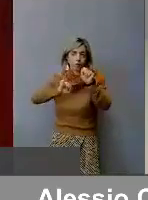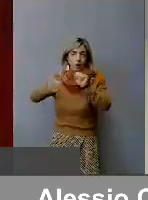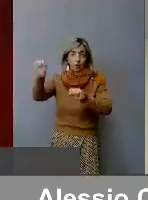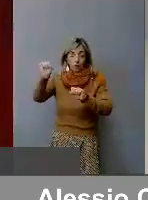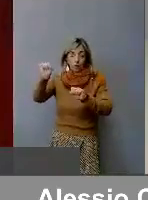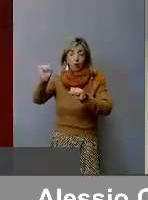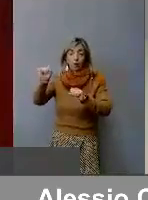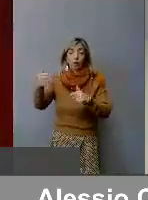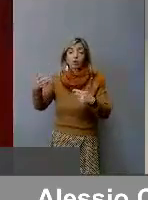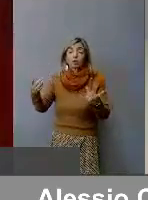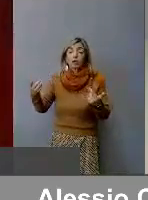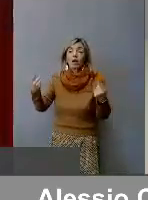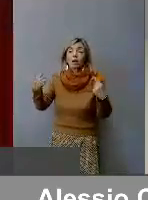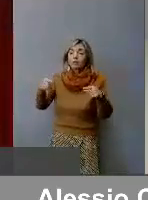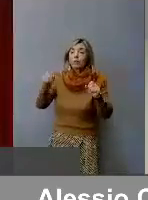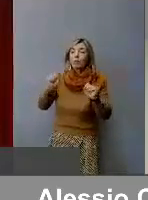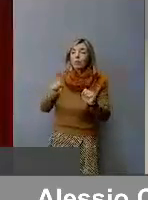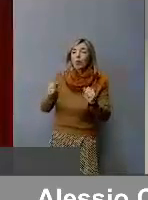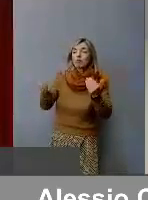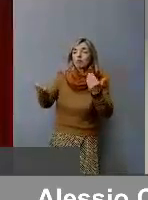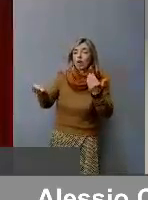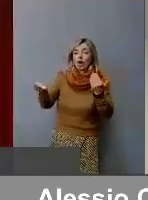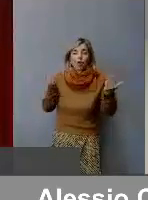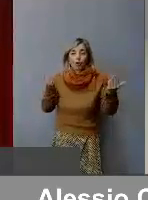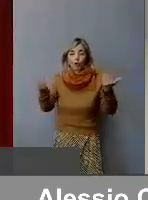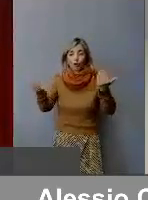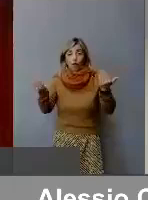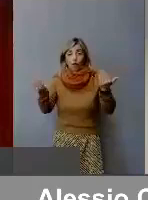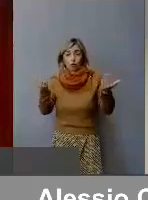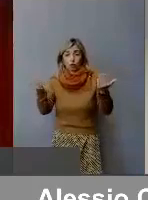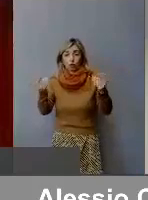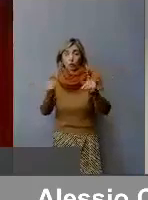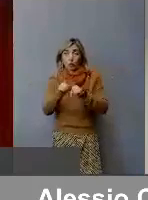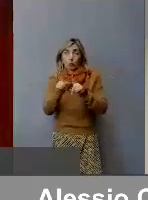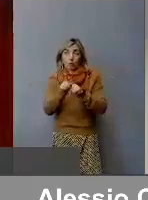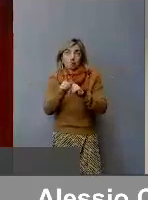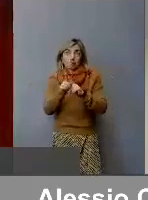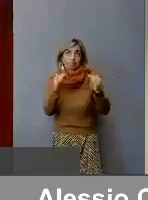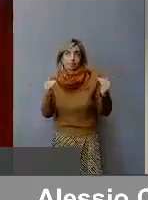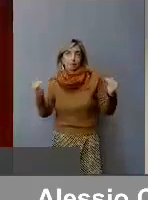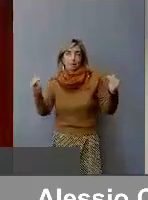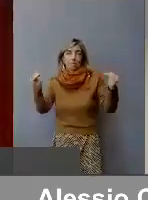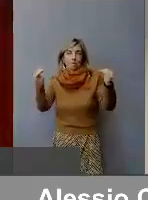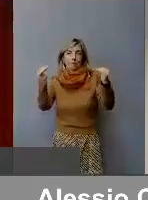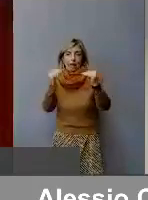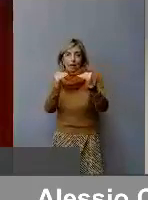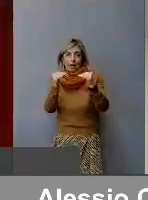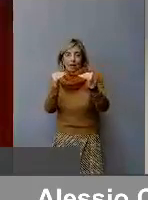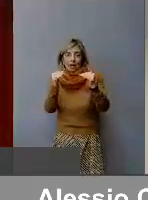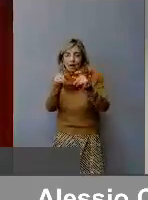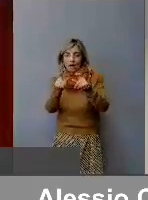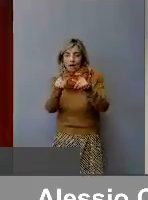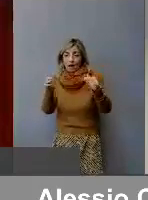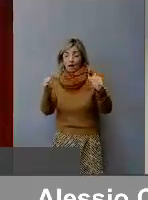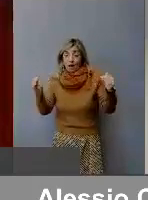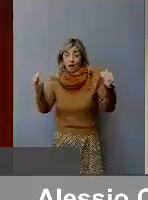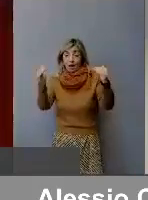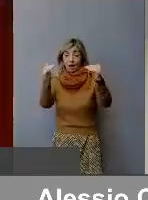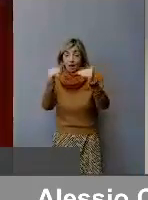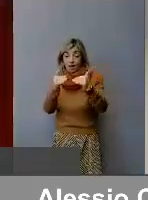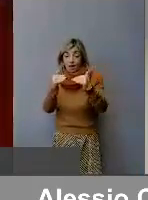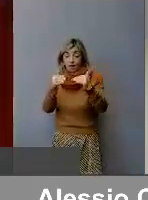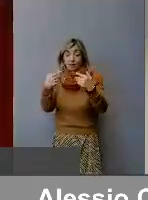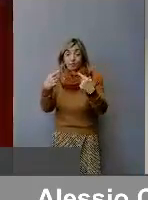in modo tale da avere un po un confronto tra pari come si fa in ambito scientifico diciamo tra coni gli epidemiologi